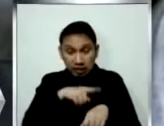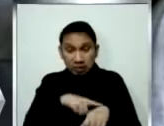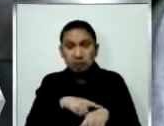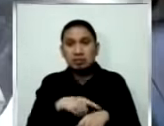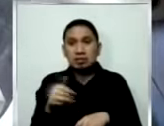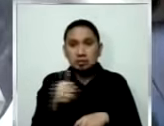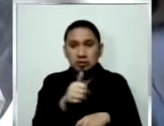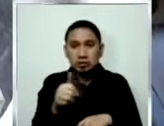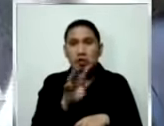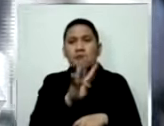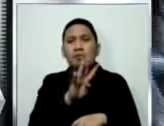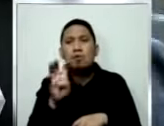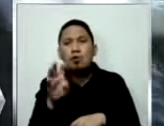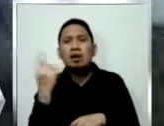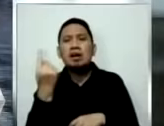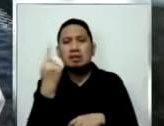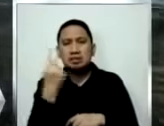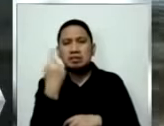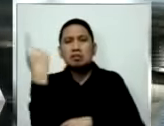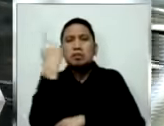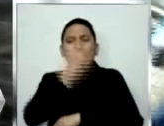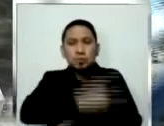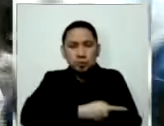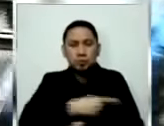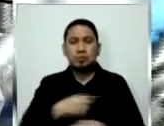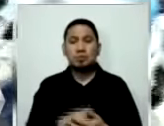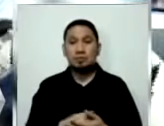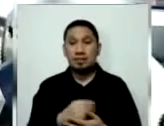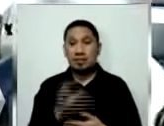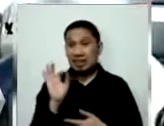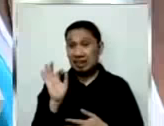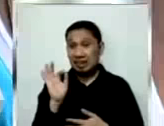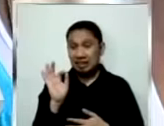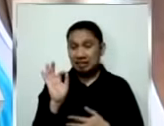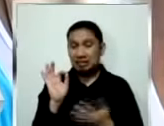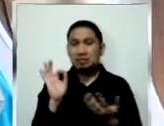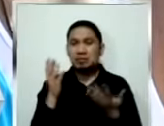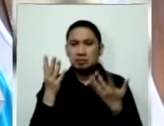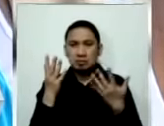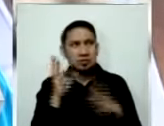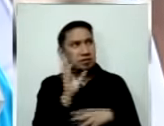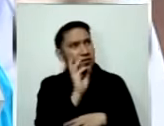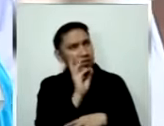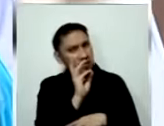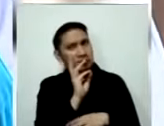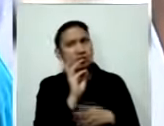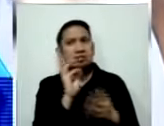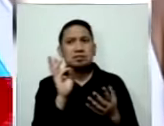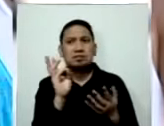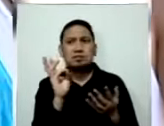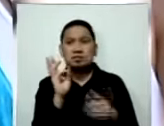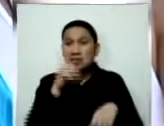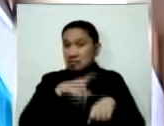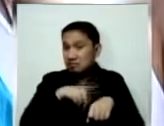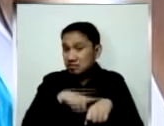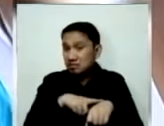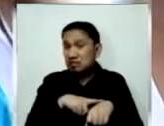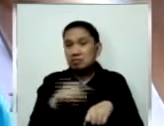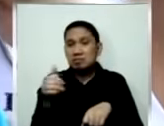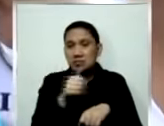isang araw. Yung 9 na pasahero, kung maka-6 na biyahe ka po, ano lang yun eh, nasa 2 plus lang